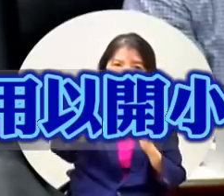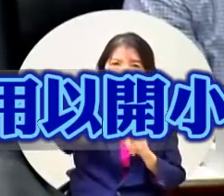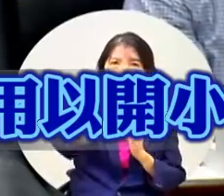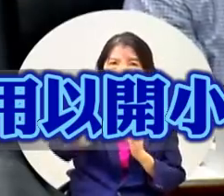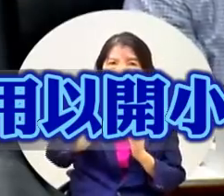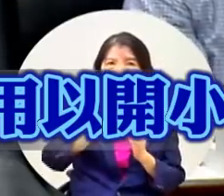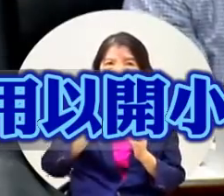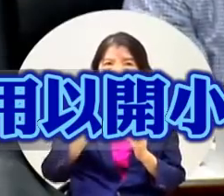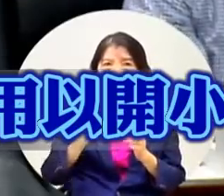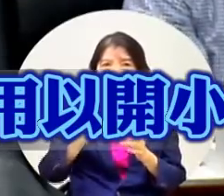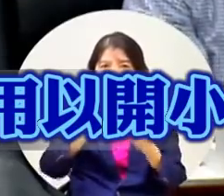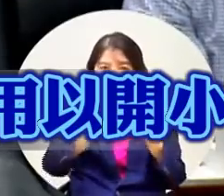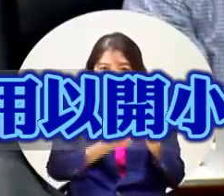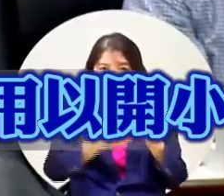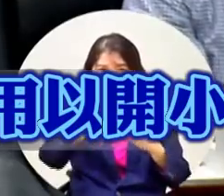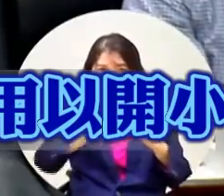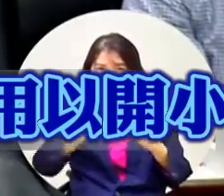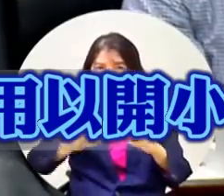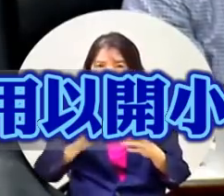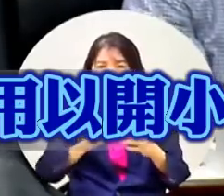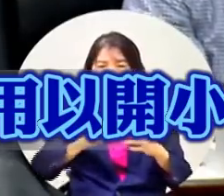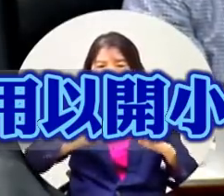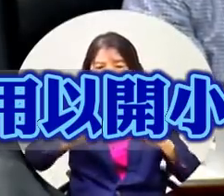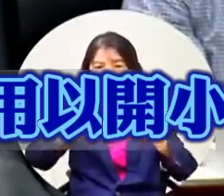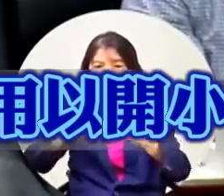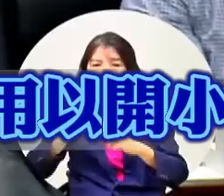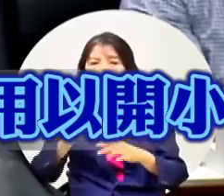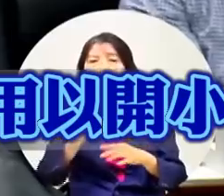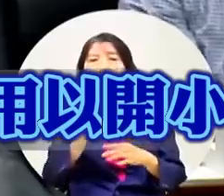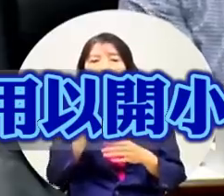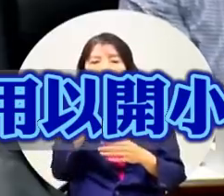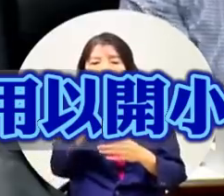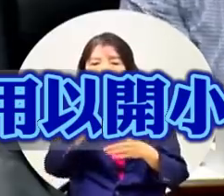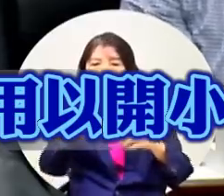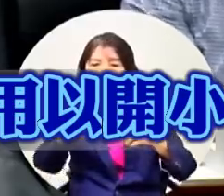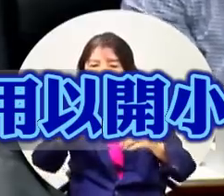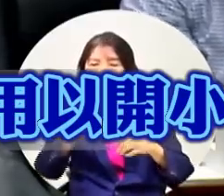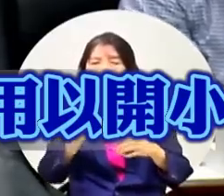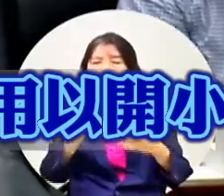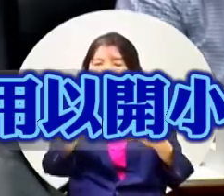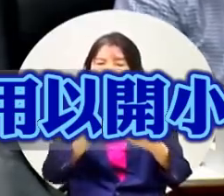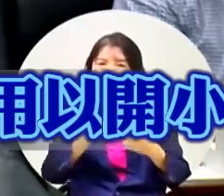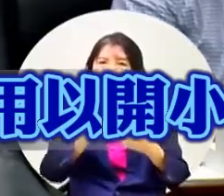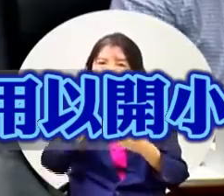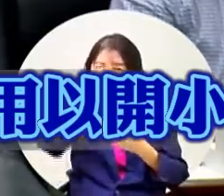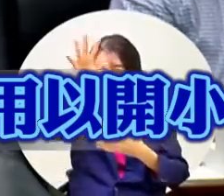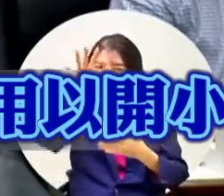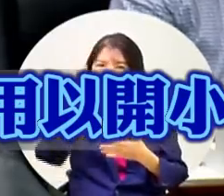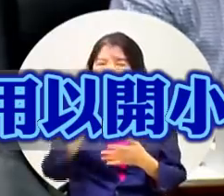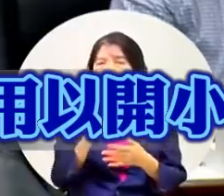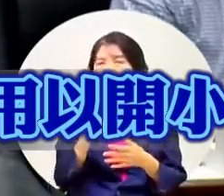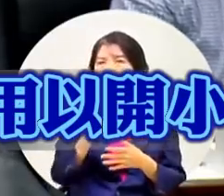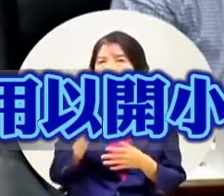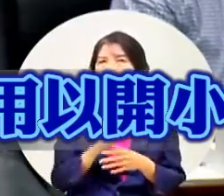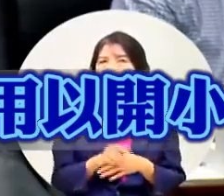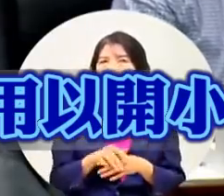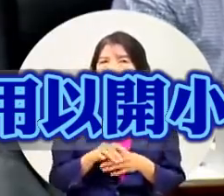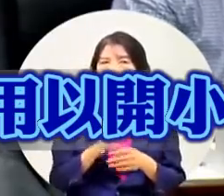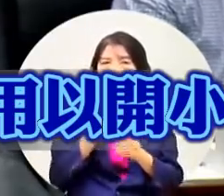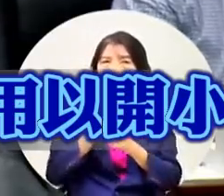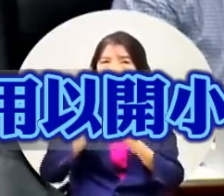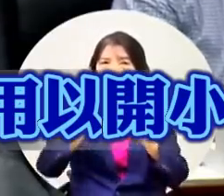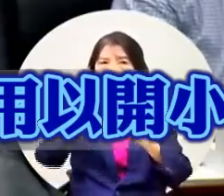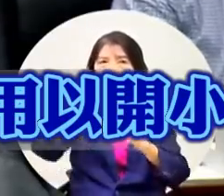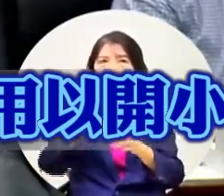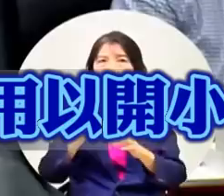是因为要美化这个数字，所以说不受理报案。我想跟市长就教，这样的数字很